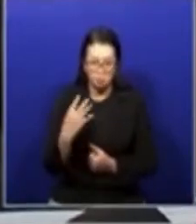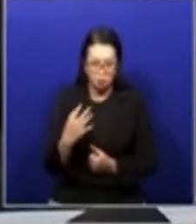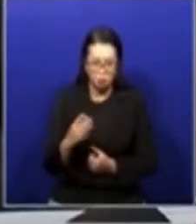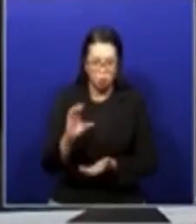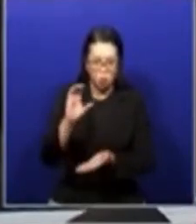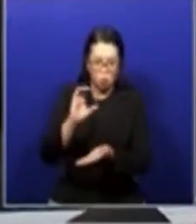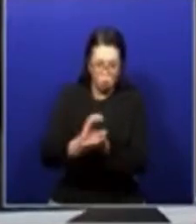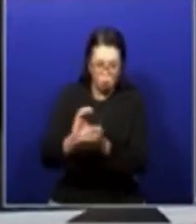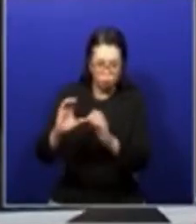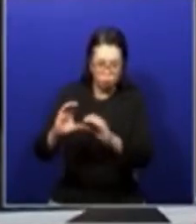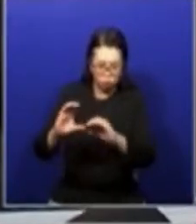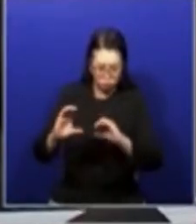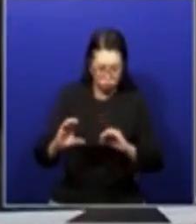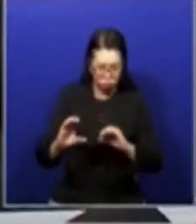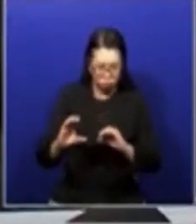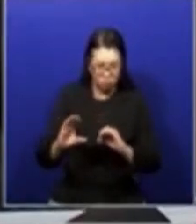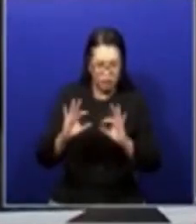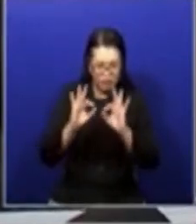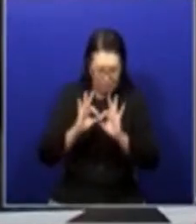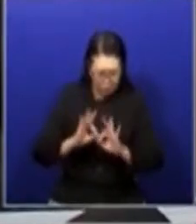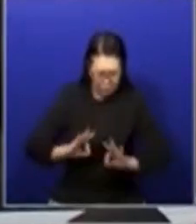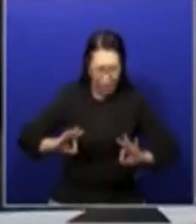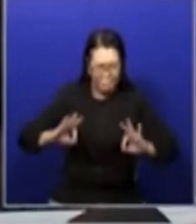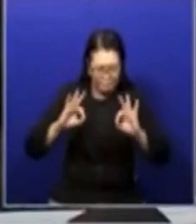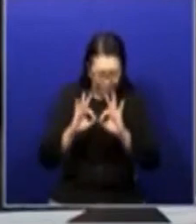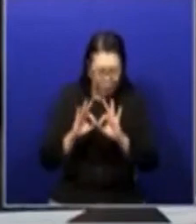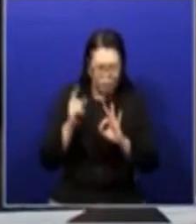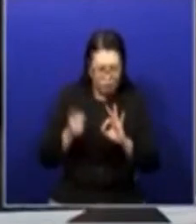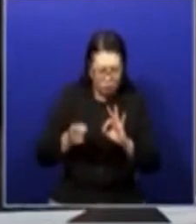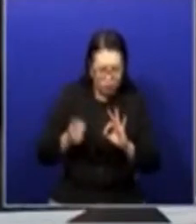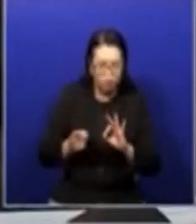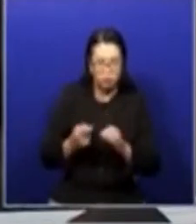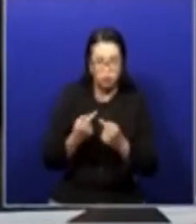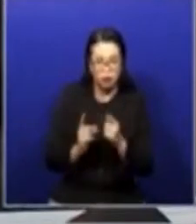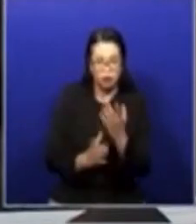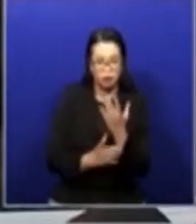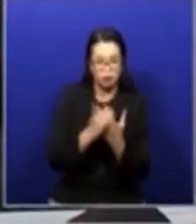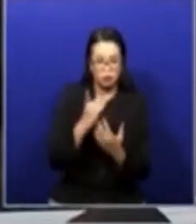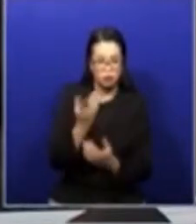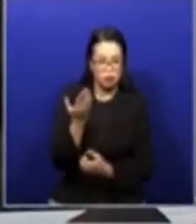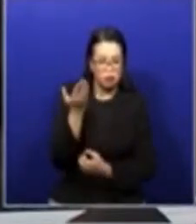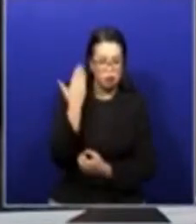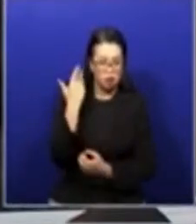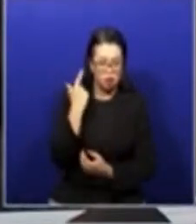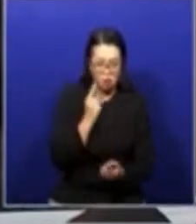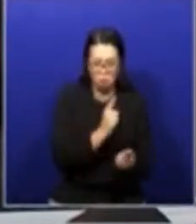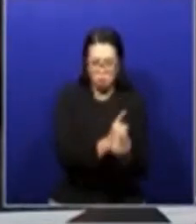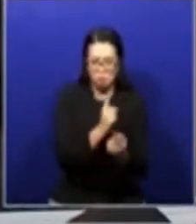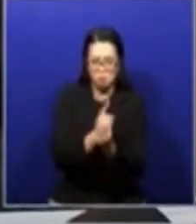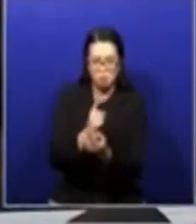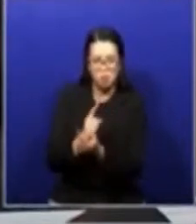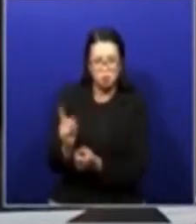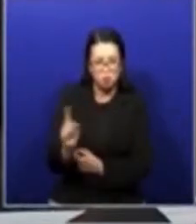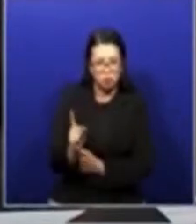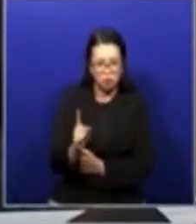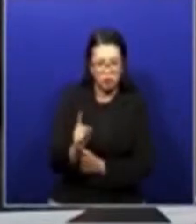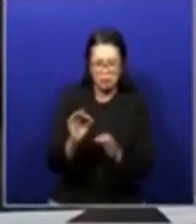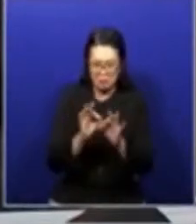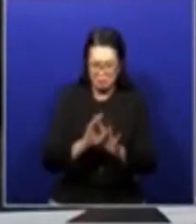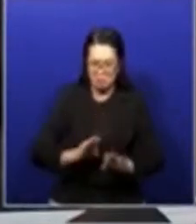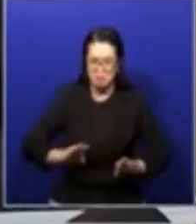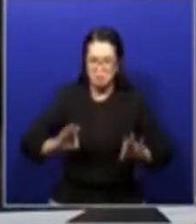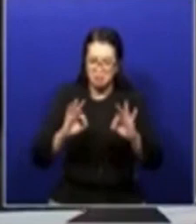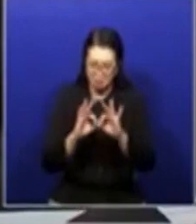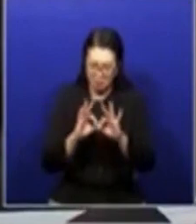นะคะหลังจากการพิจารณาตลอดช่วงสัปดาห์ที่ผ่านมาท่านค้นพบว่าที่มีความจำเป็น